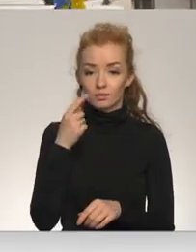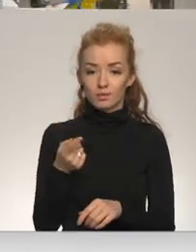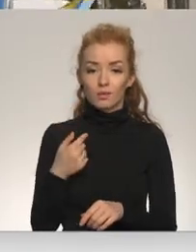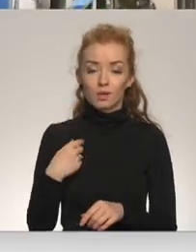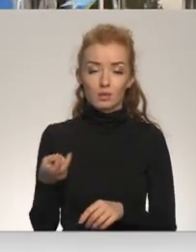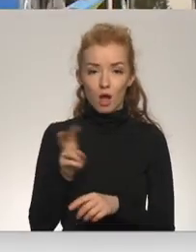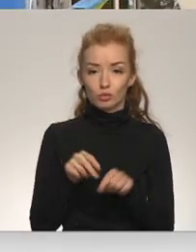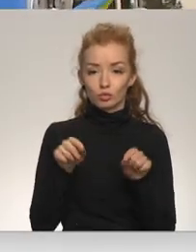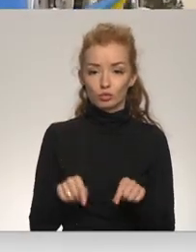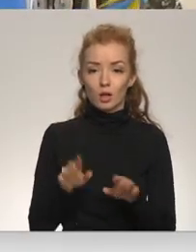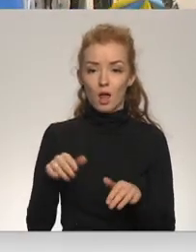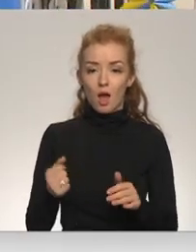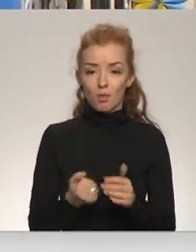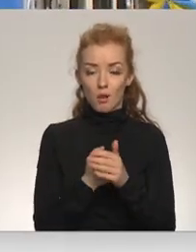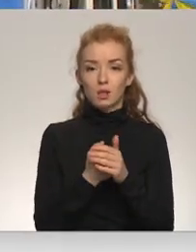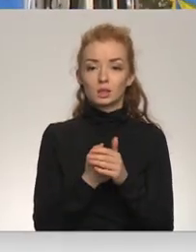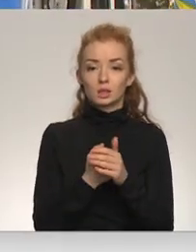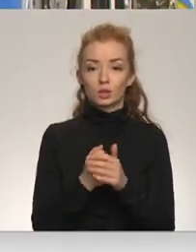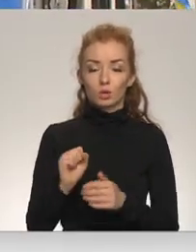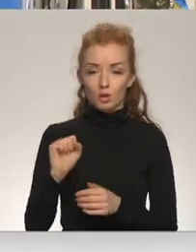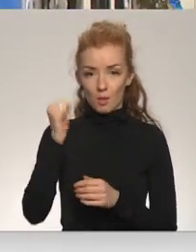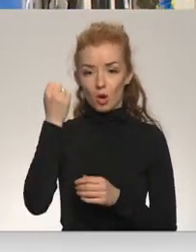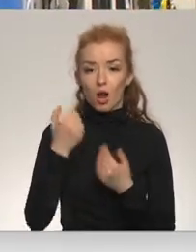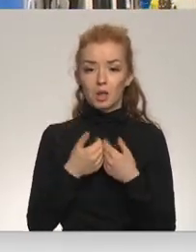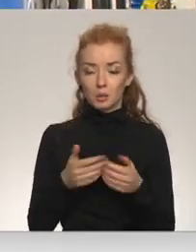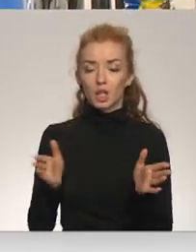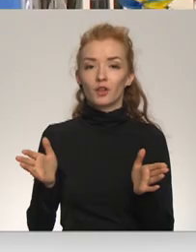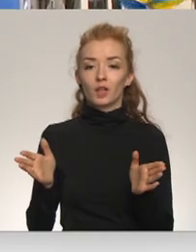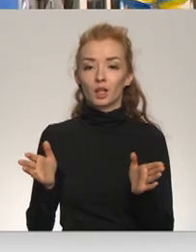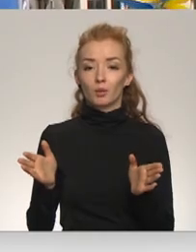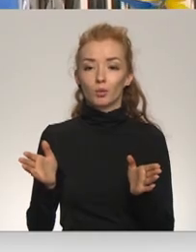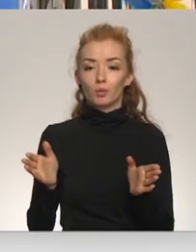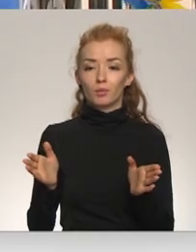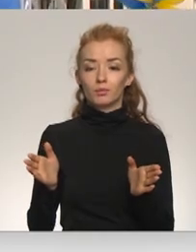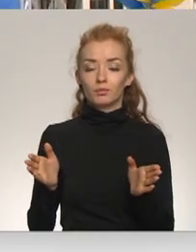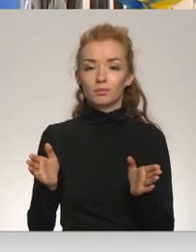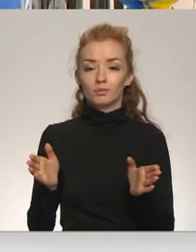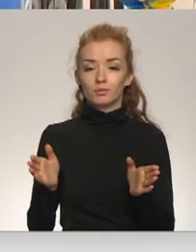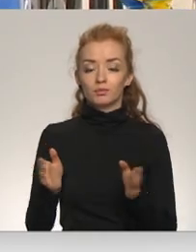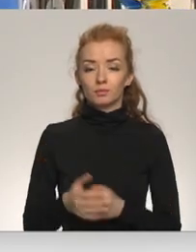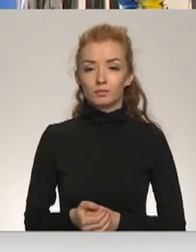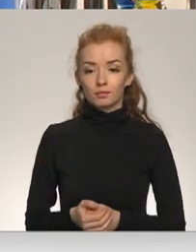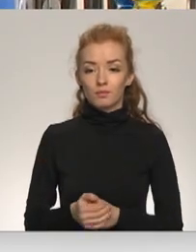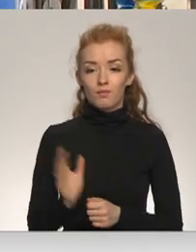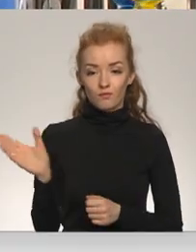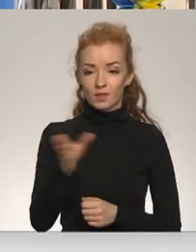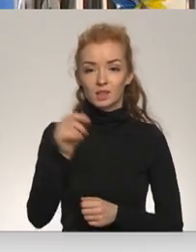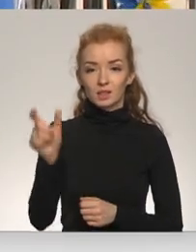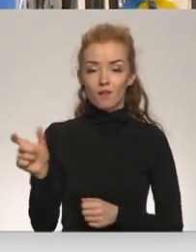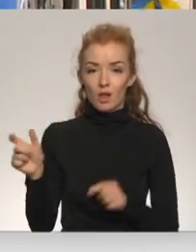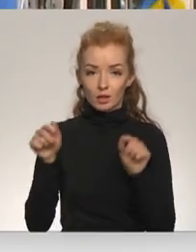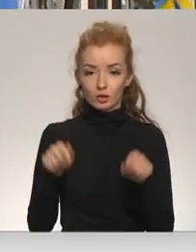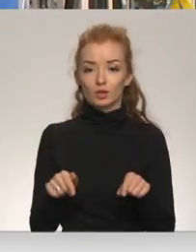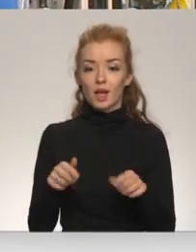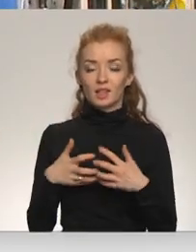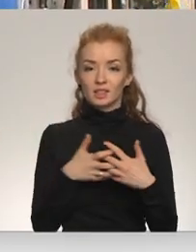domām lielā mērā atbalstīt, nu, demokrātiju, brīvību, jo, nu, Visi cilvēki šeit, manuprāt, lielā